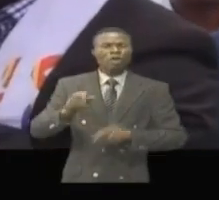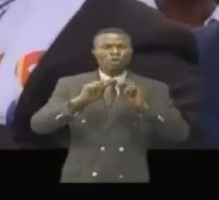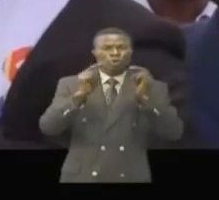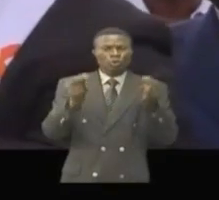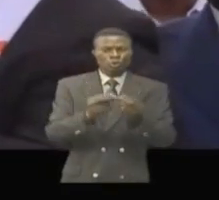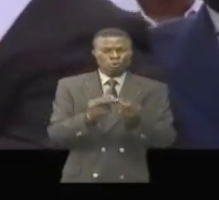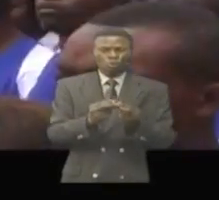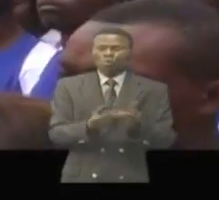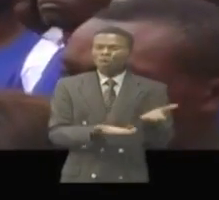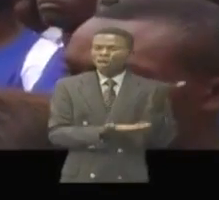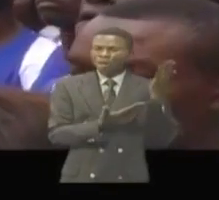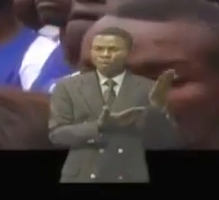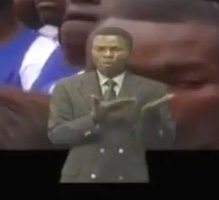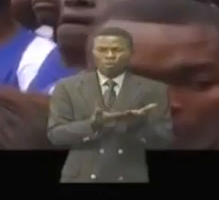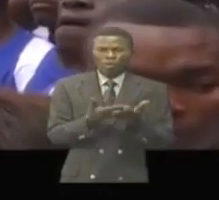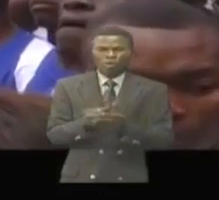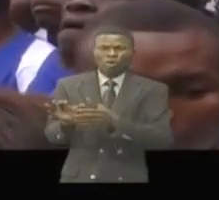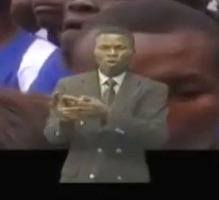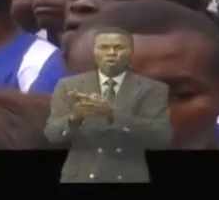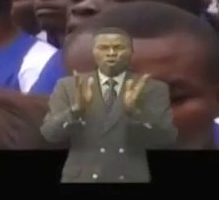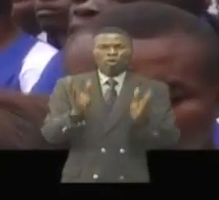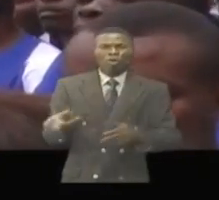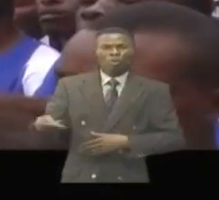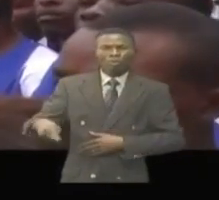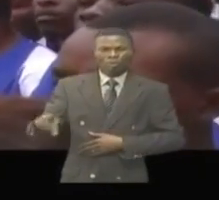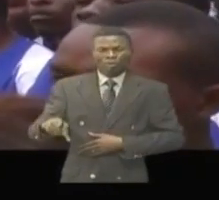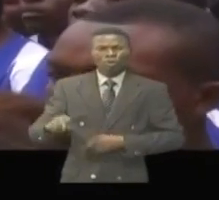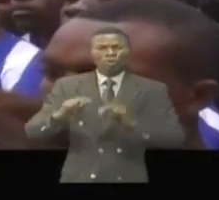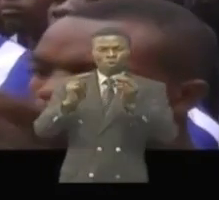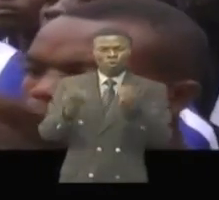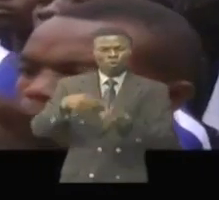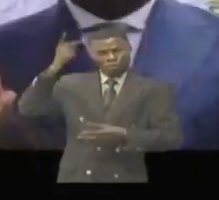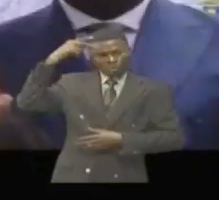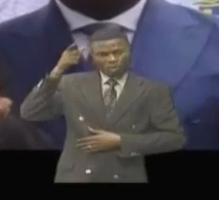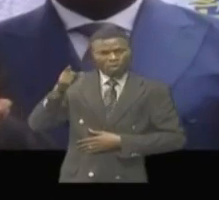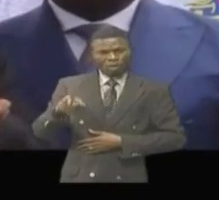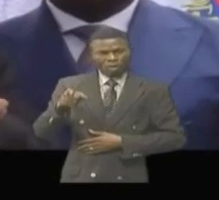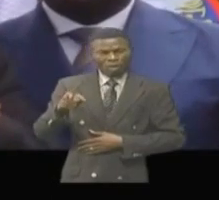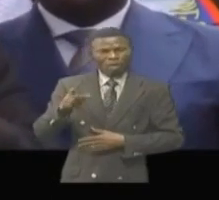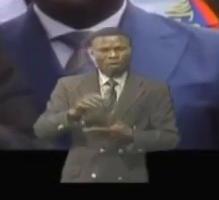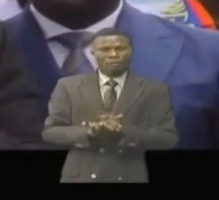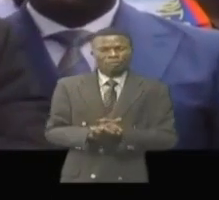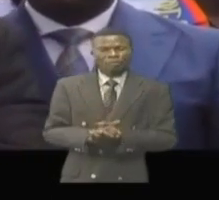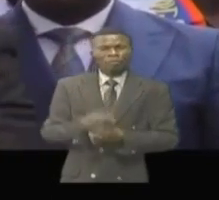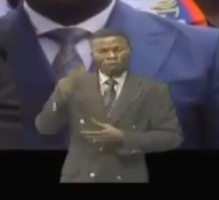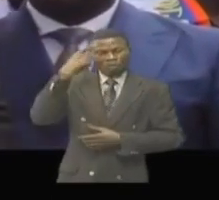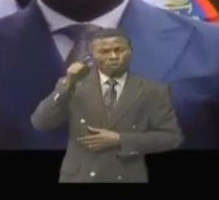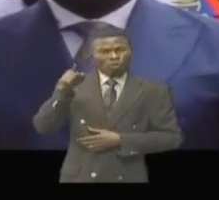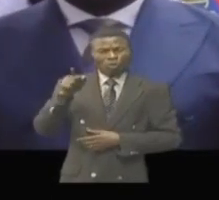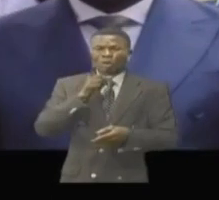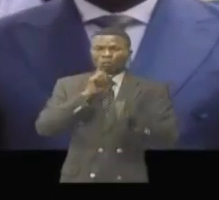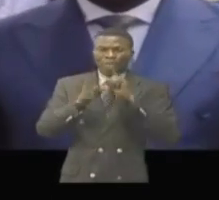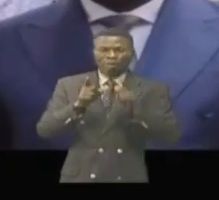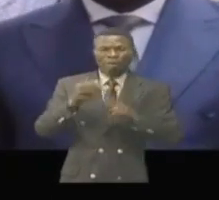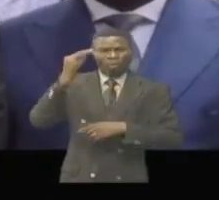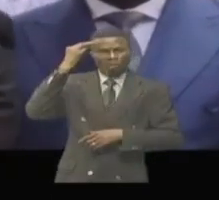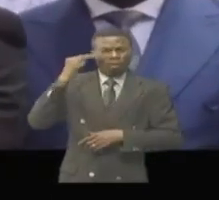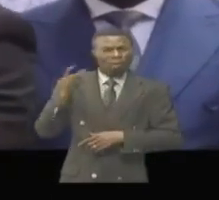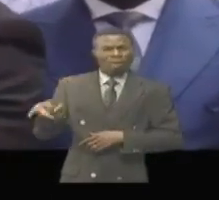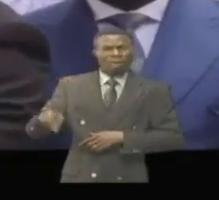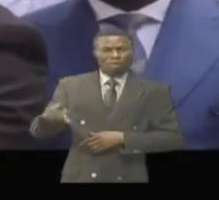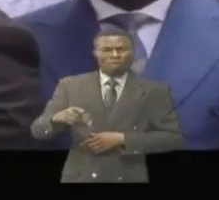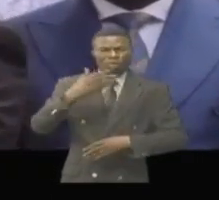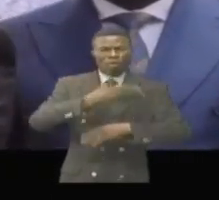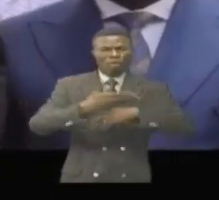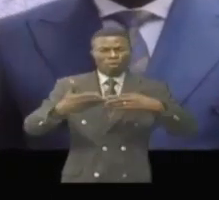Bagayamu Kouetadji, coordonnateur provincial de la plateforme Horizon 2023, aux côtés de qui il était ministre provincial de l'urbanisme